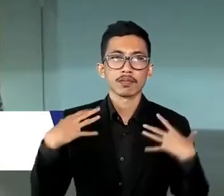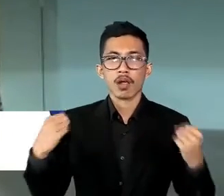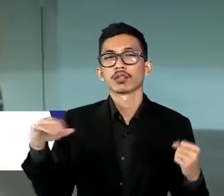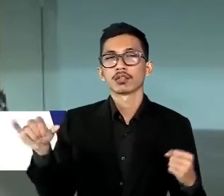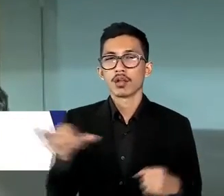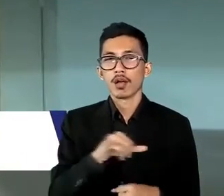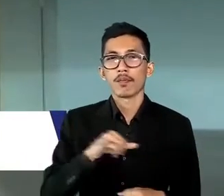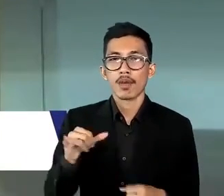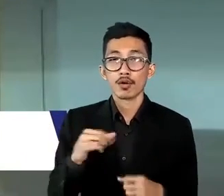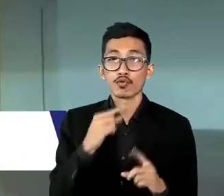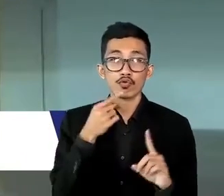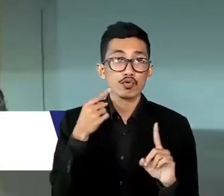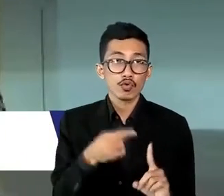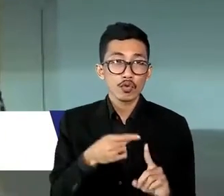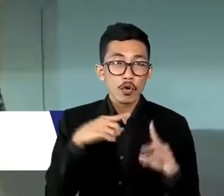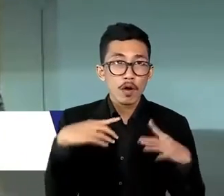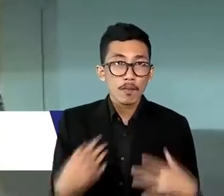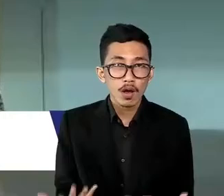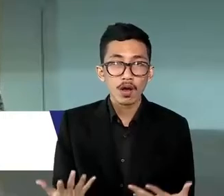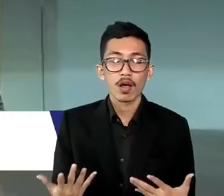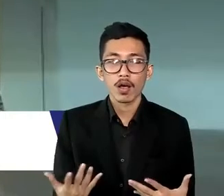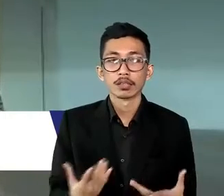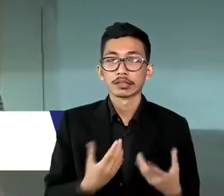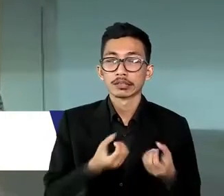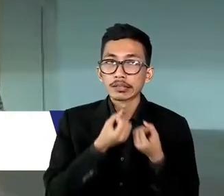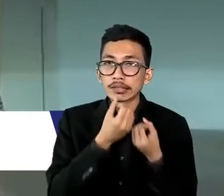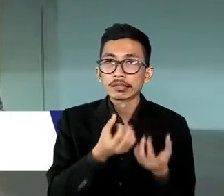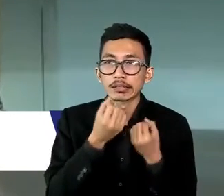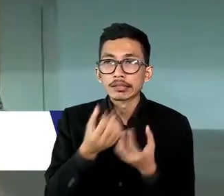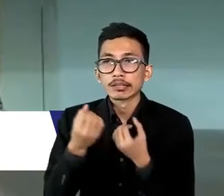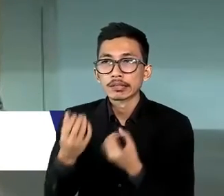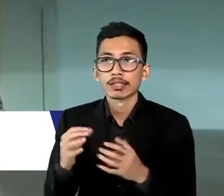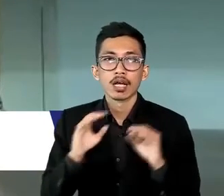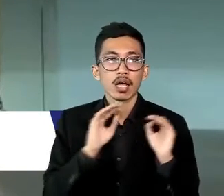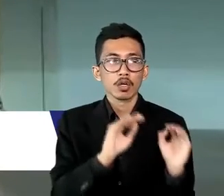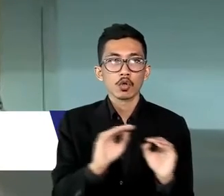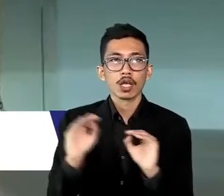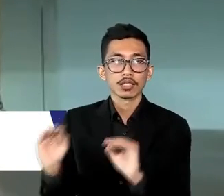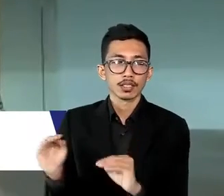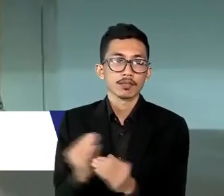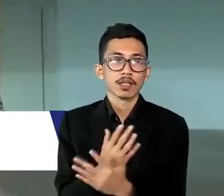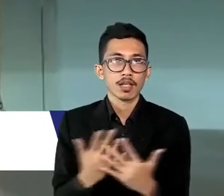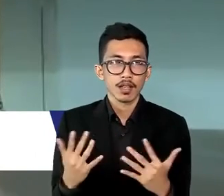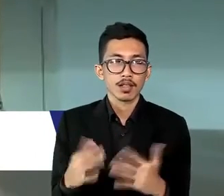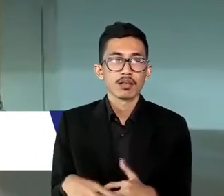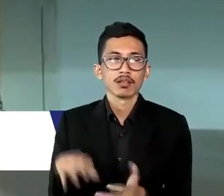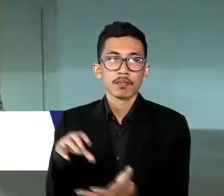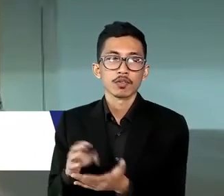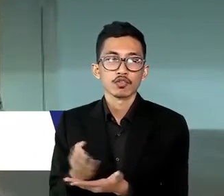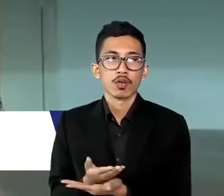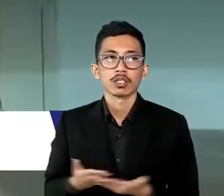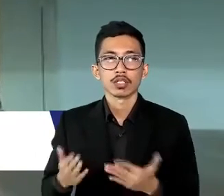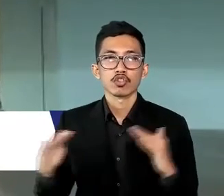sama untuk memberikan pembelajaran atau edukasi terhadap masyarakat. Memang saat sekarang di Gunung Kidul